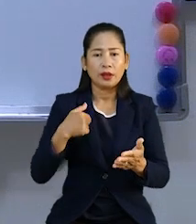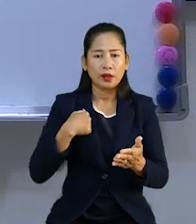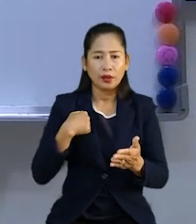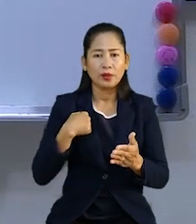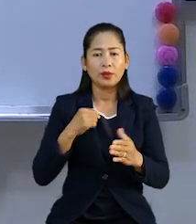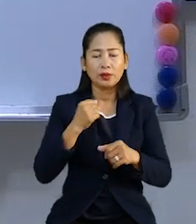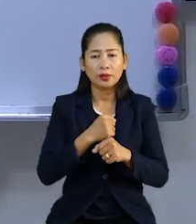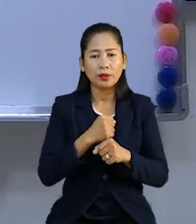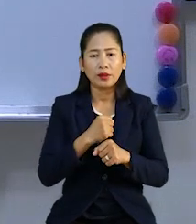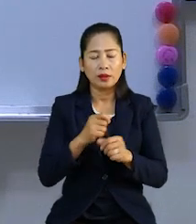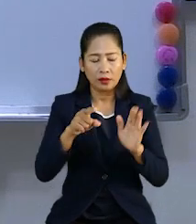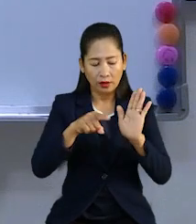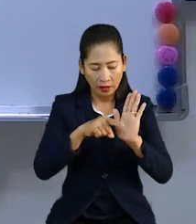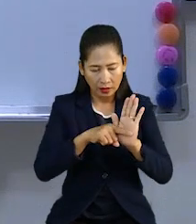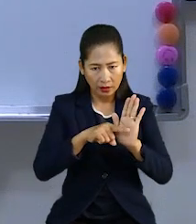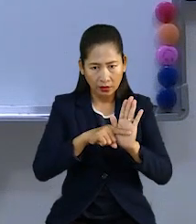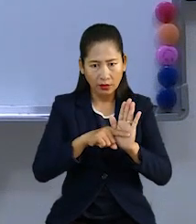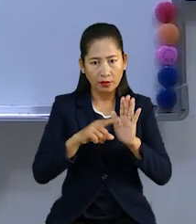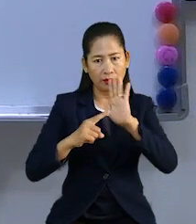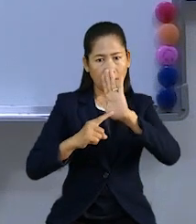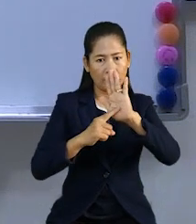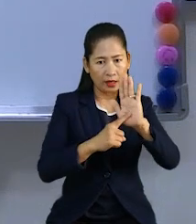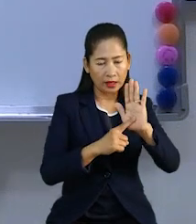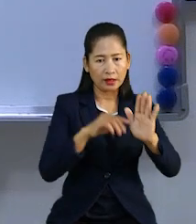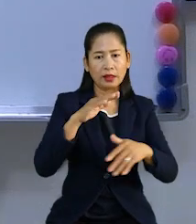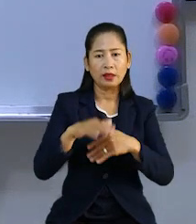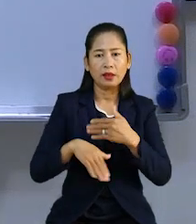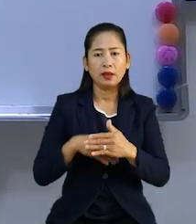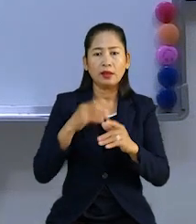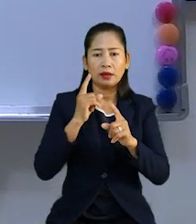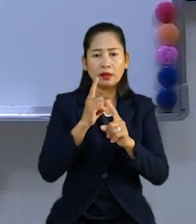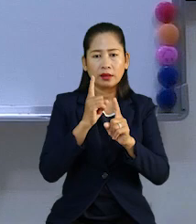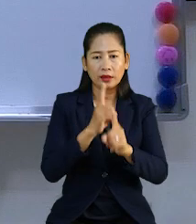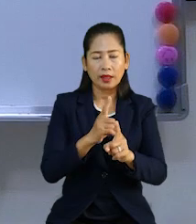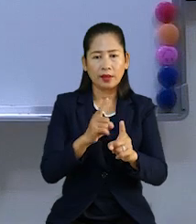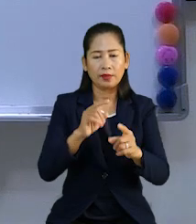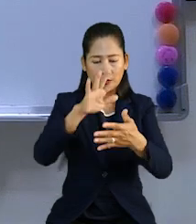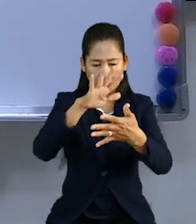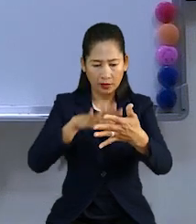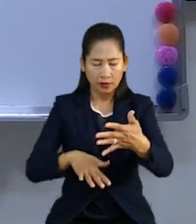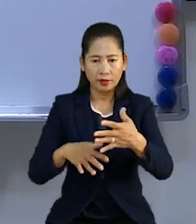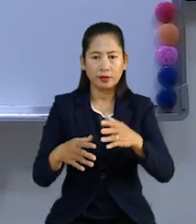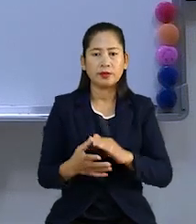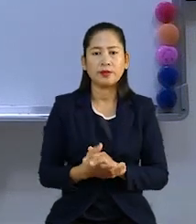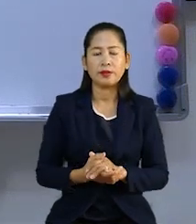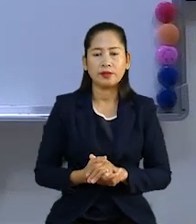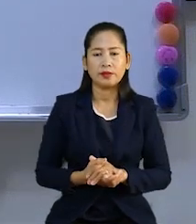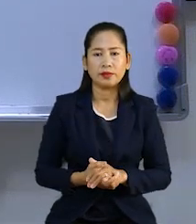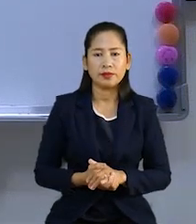kêu nâng phơ ca đỏ bằng hai con tiếng ọc này tới tam ta ráng tùng